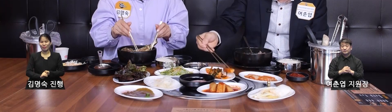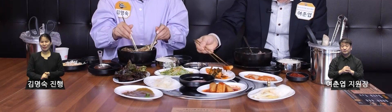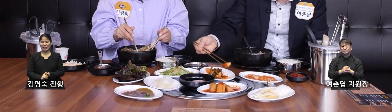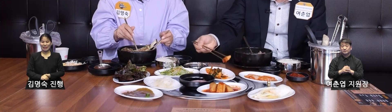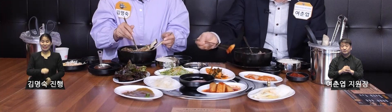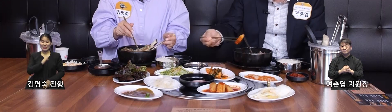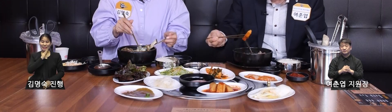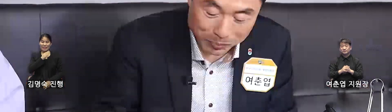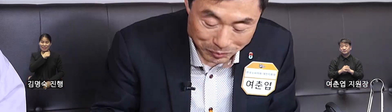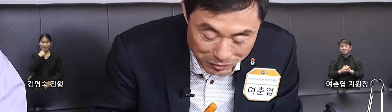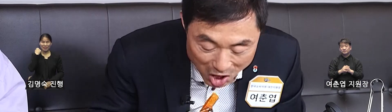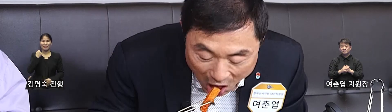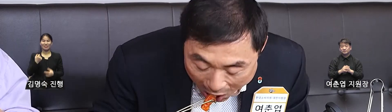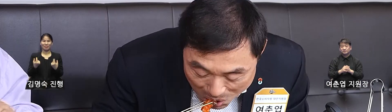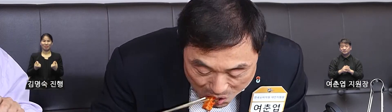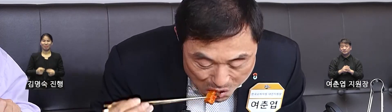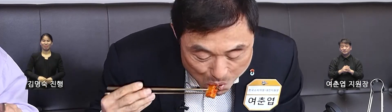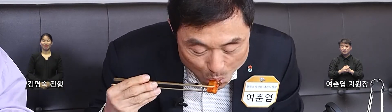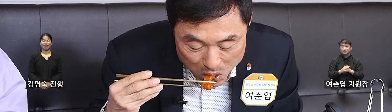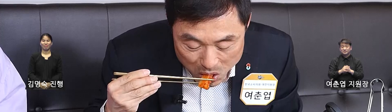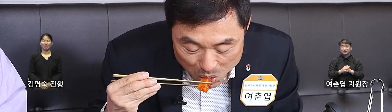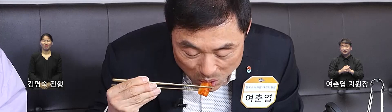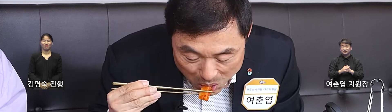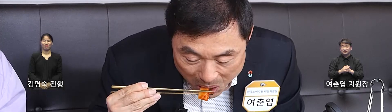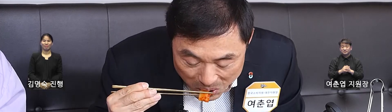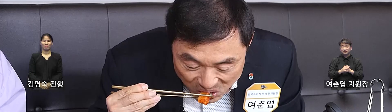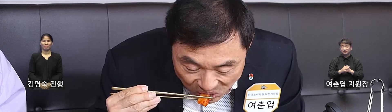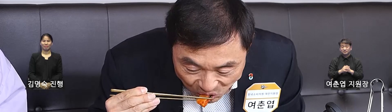동갓김치가 진짜 맛있는데요?